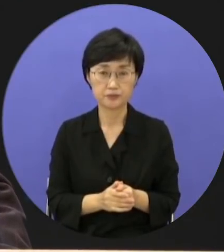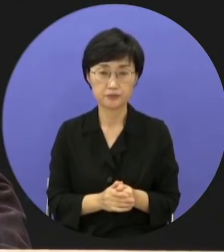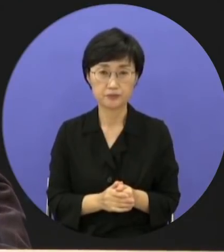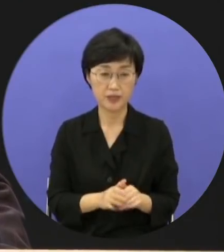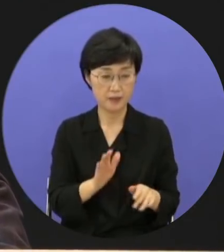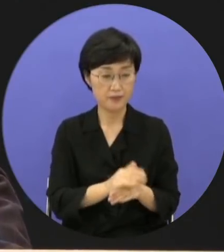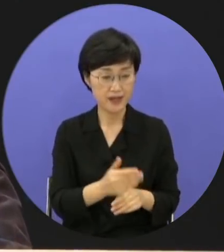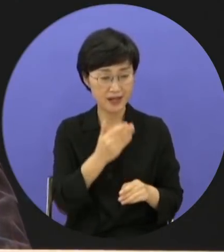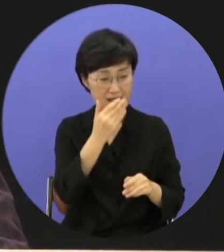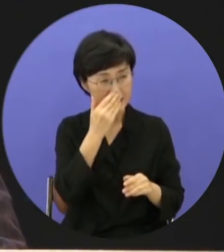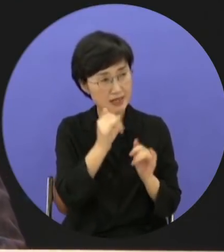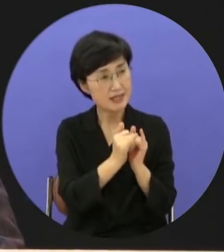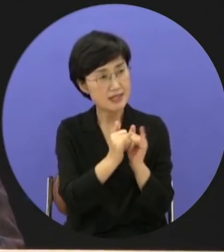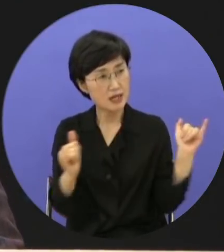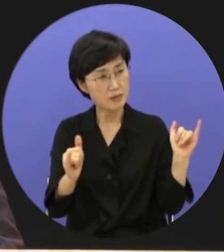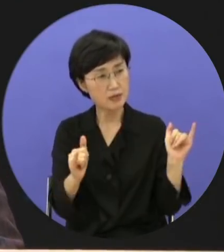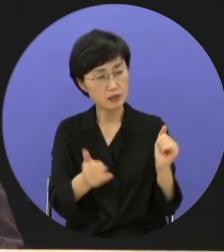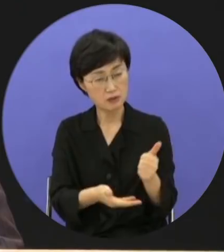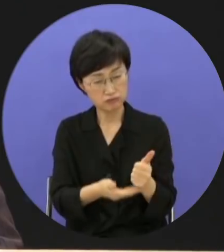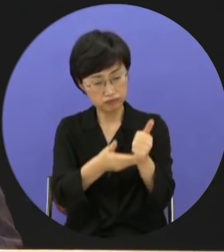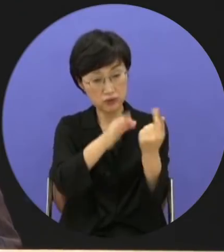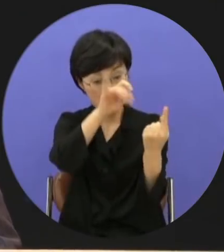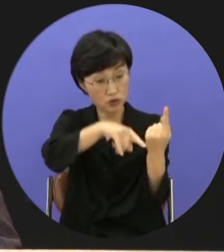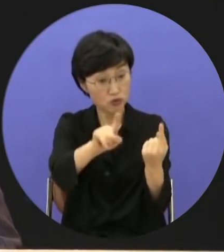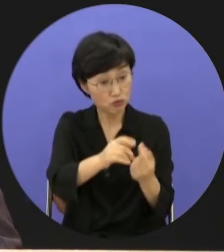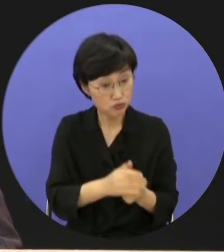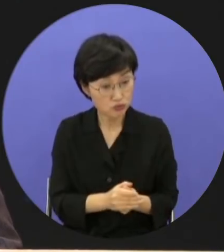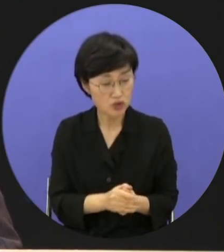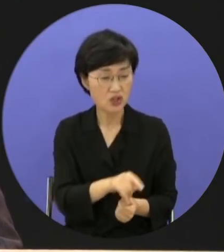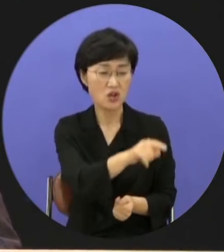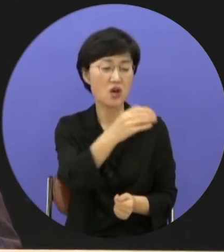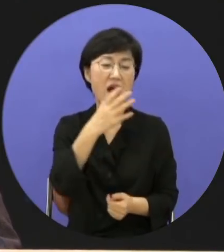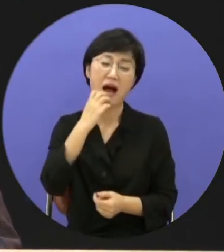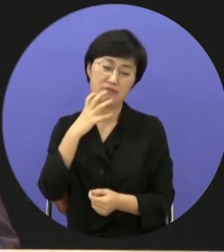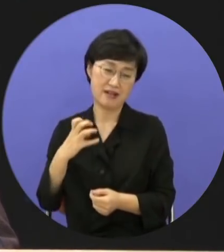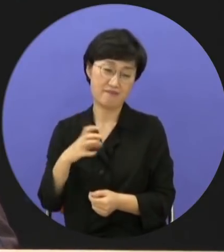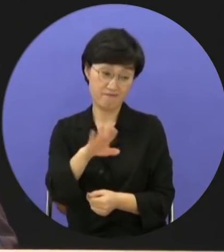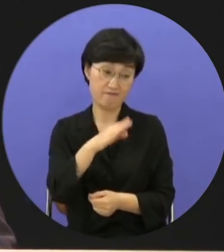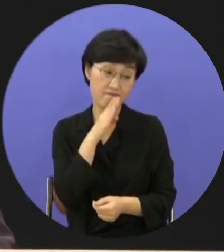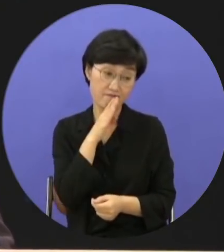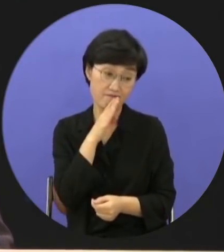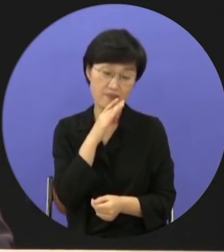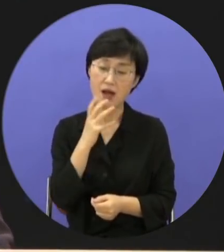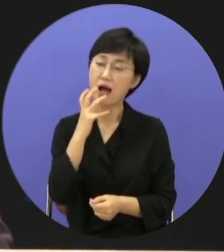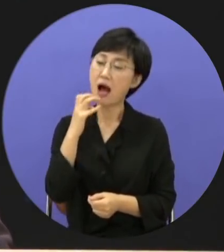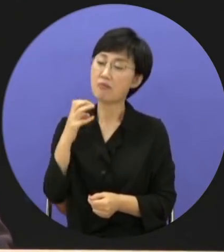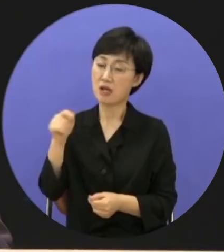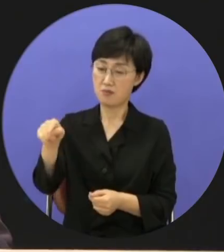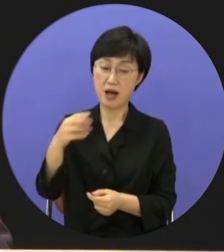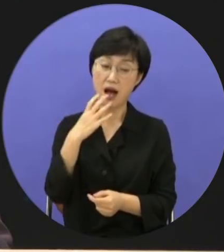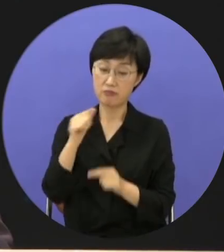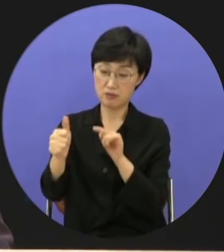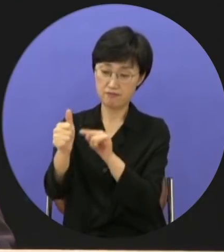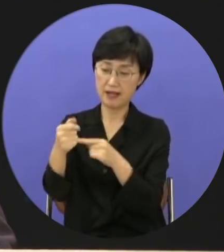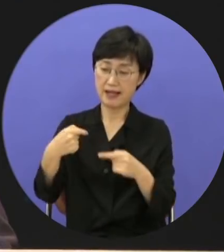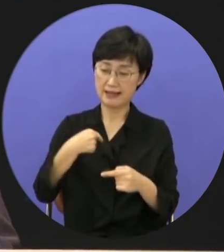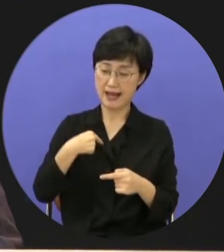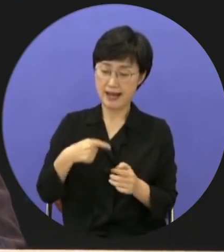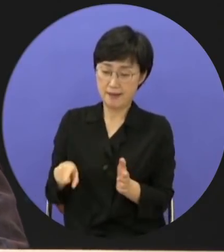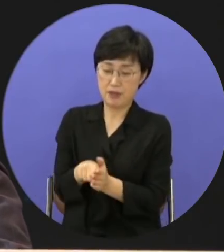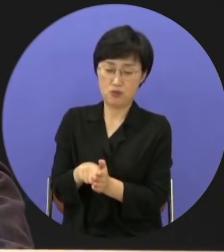존경하는 인물 누굽니까? 너희 조상 아브라함이 날 믿고 구원받았느니라. And who was the one that